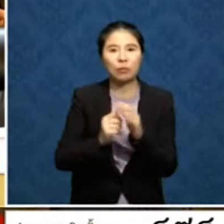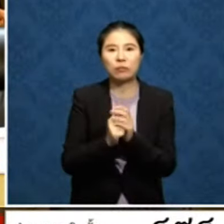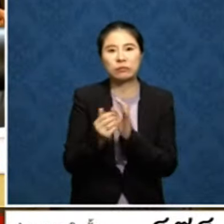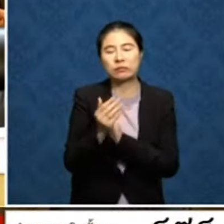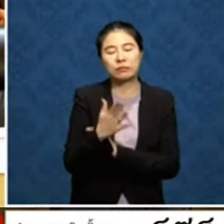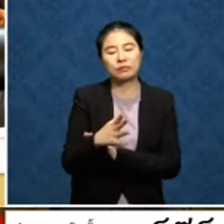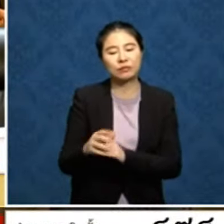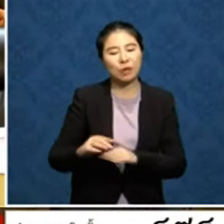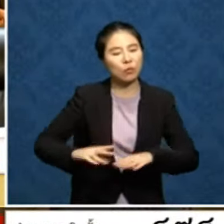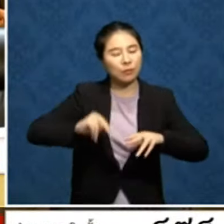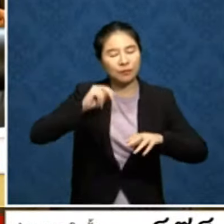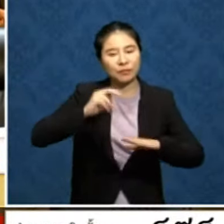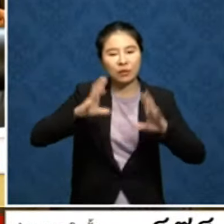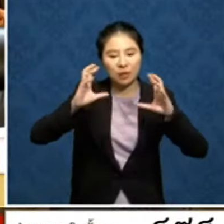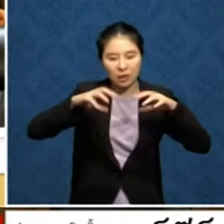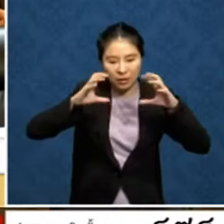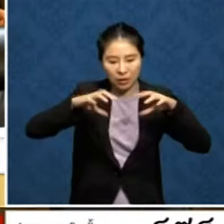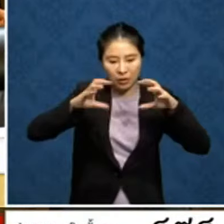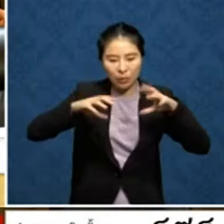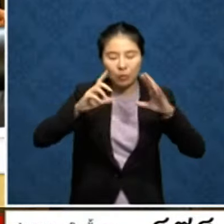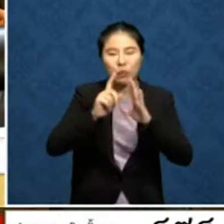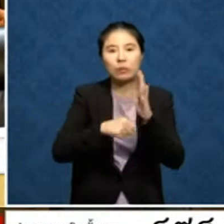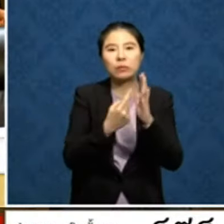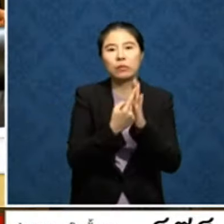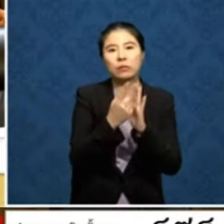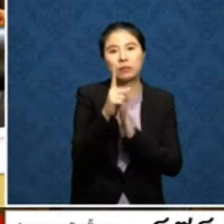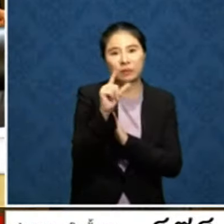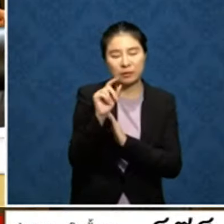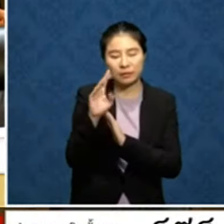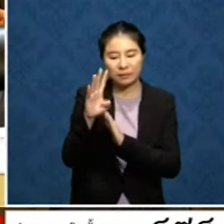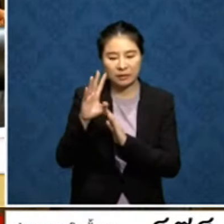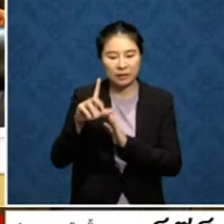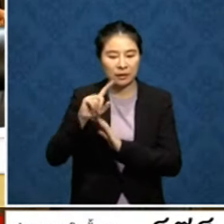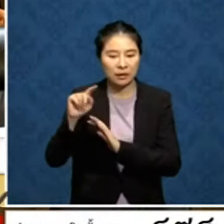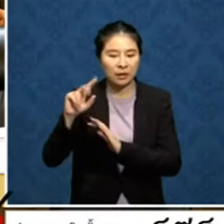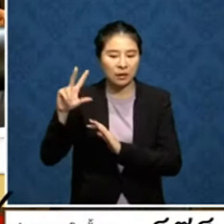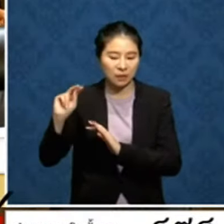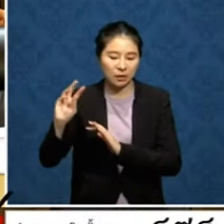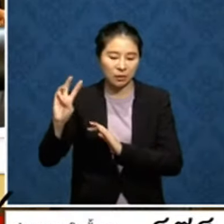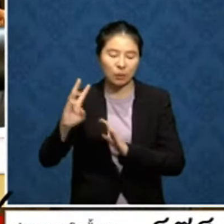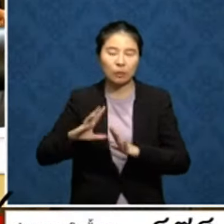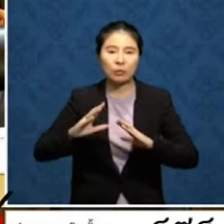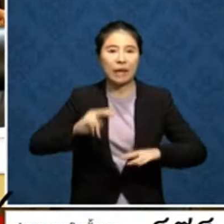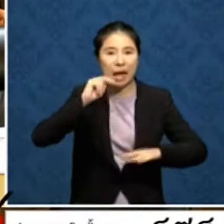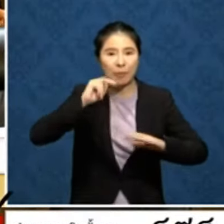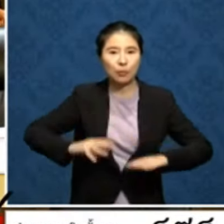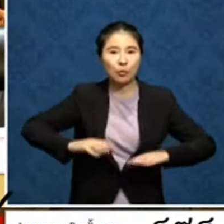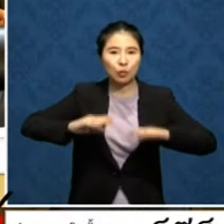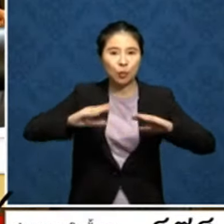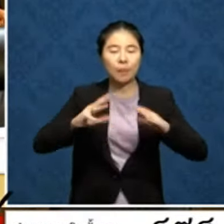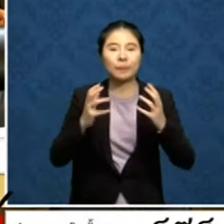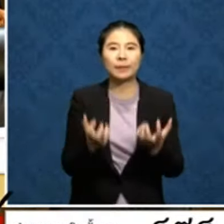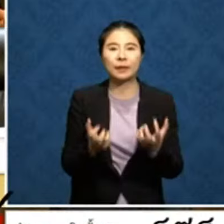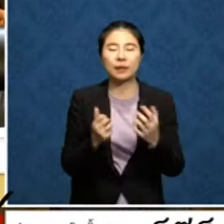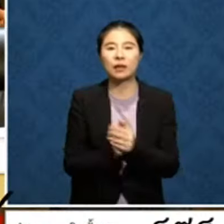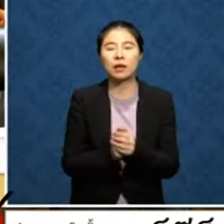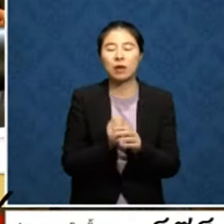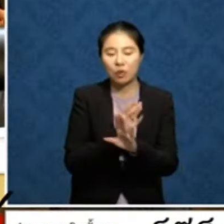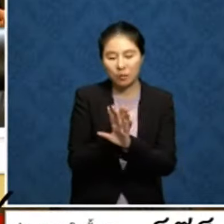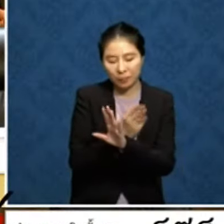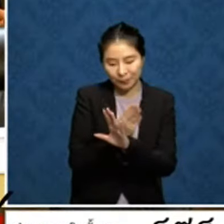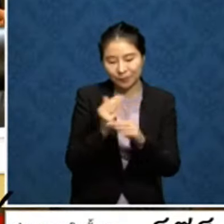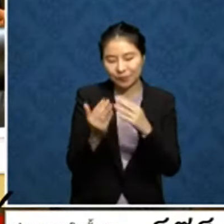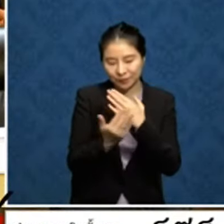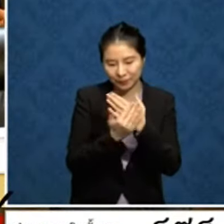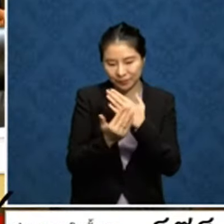ตกในระะเวลา 24-36ชั่วโมงเพราะฉะนั้นการเฝ้าระวังการเตือนภัยจึงมีความสำคัญเป็นอย่างมากครับท่าน